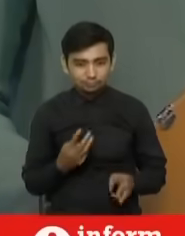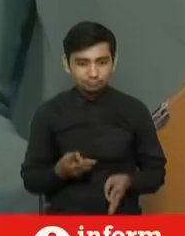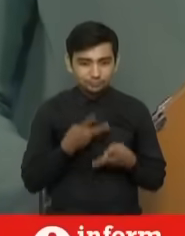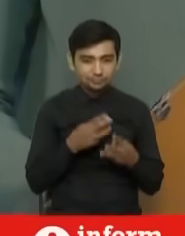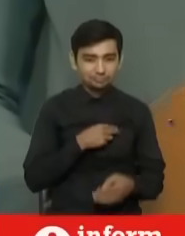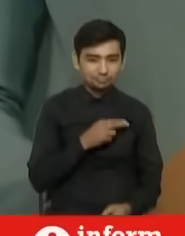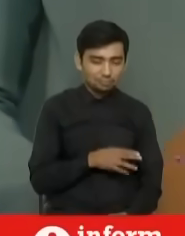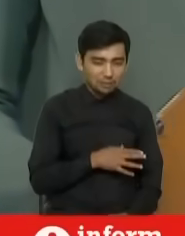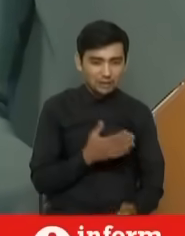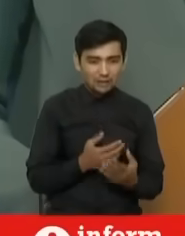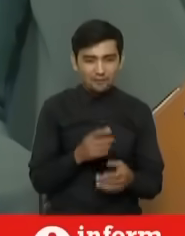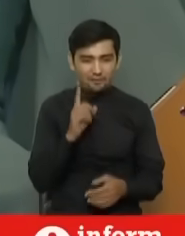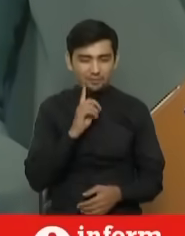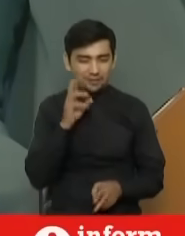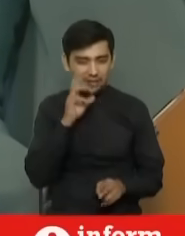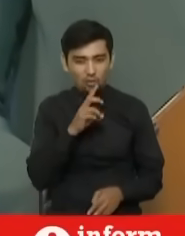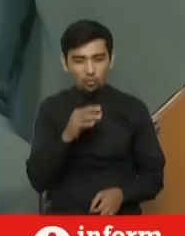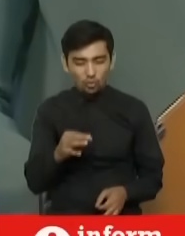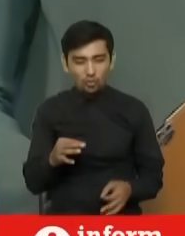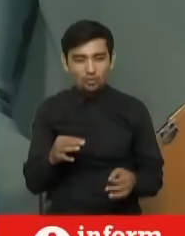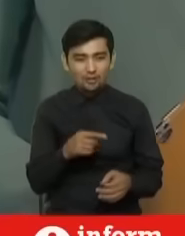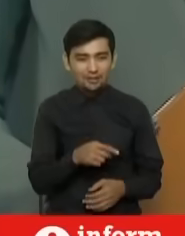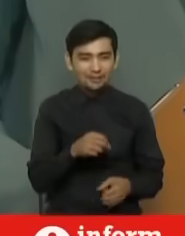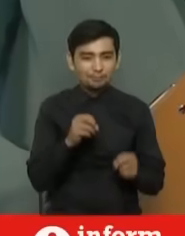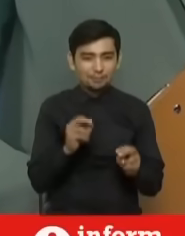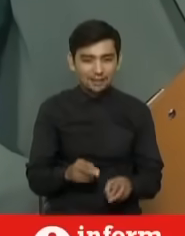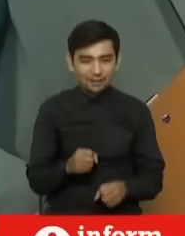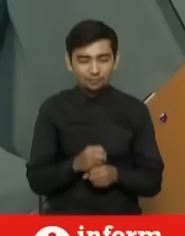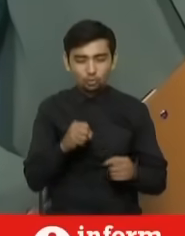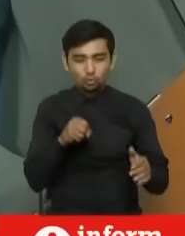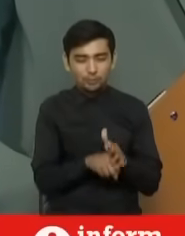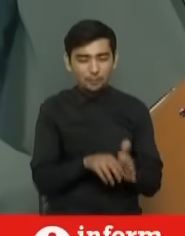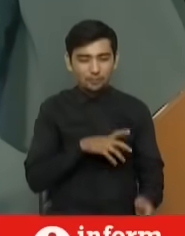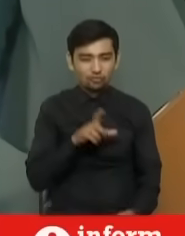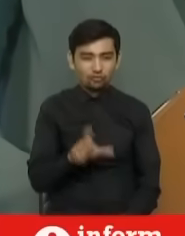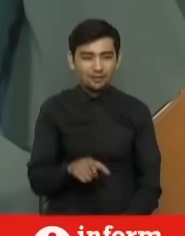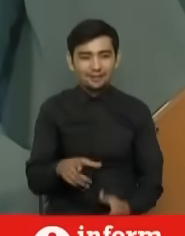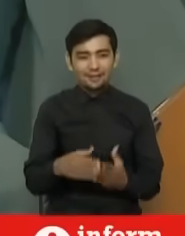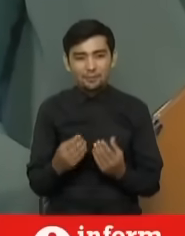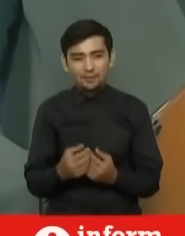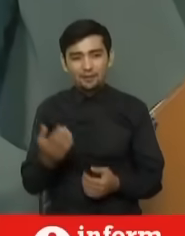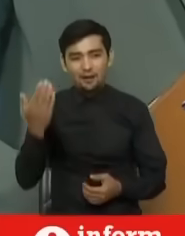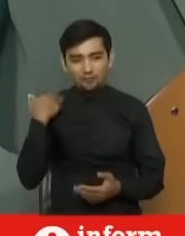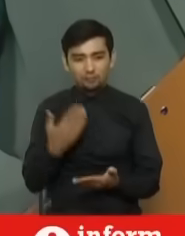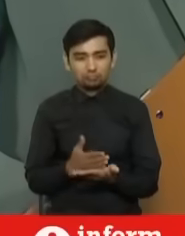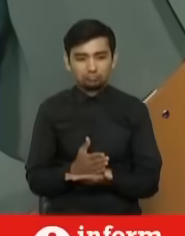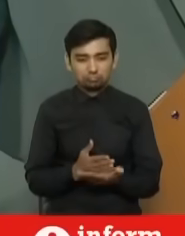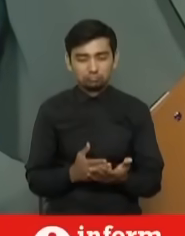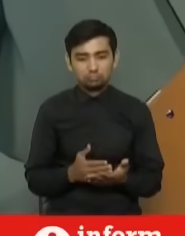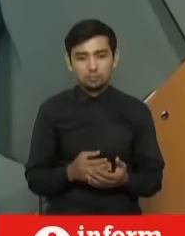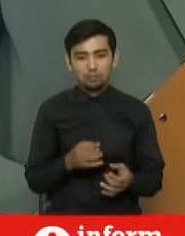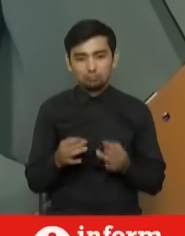жан тапсырды ма, әзірге белгісіз. Бір анығы, қасақана қылмысқа барған күдікті бұл отбасымен бұрыннан араласатын адам болып